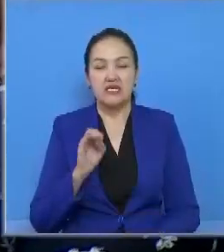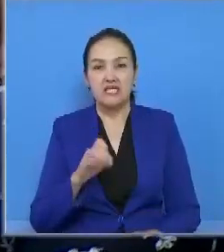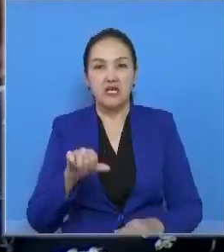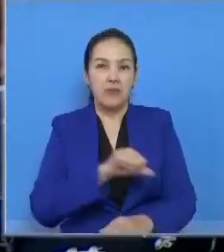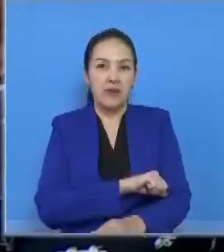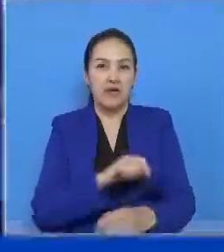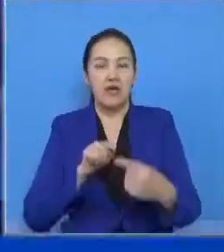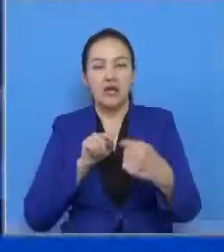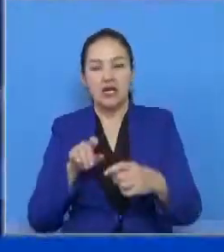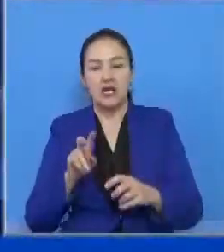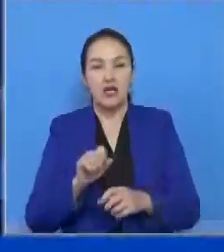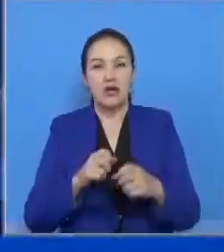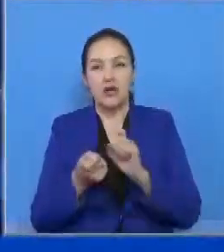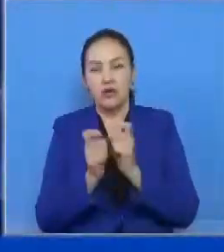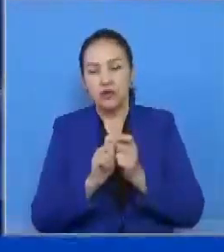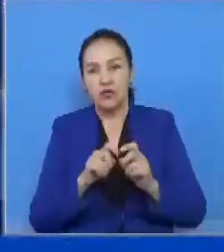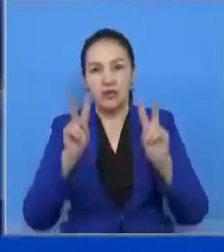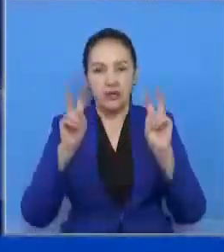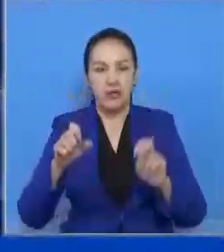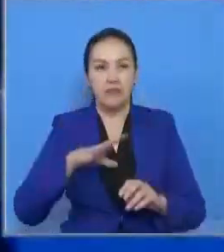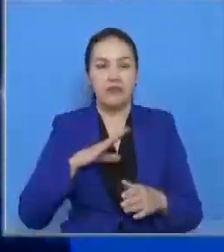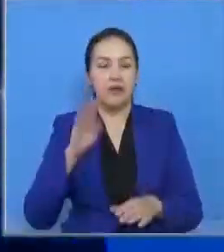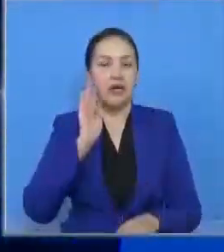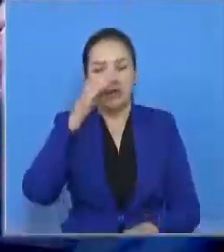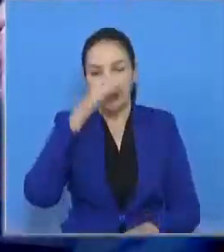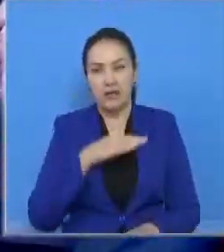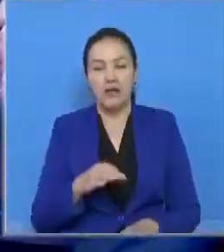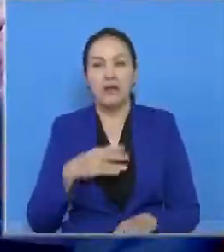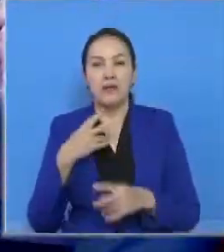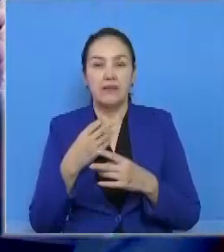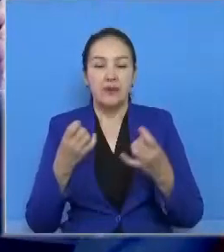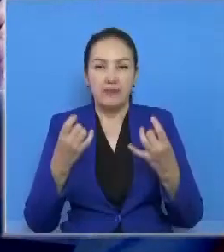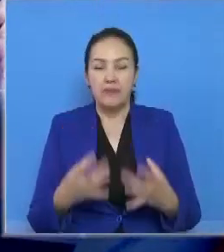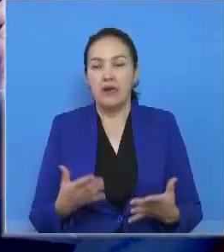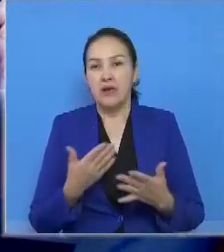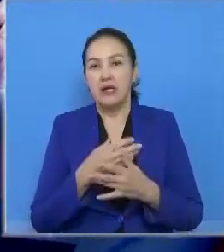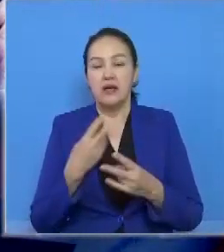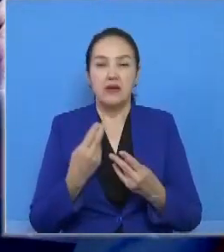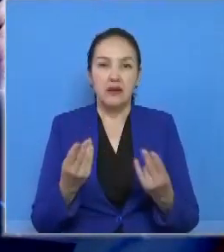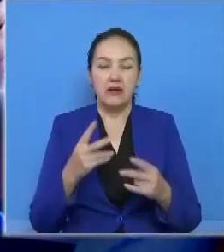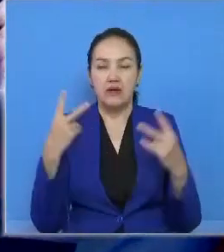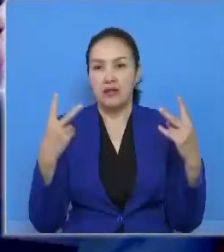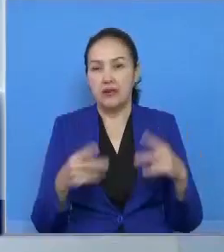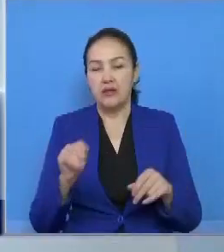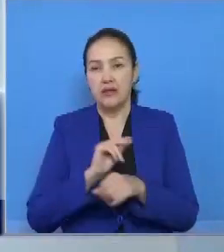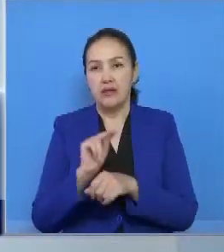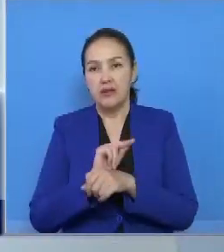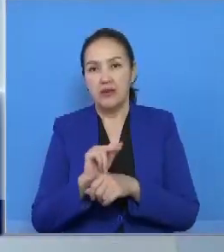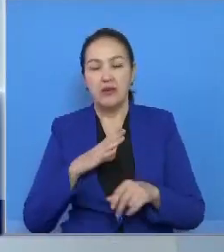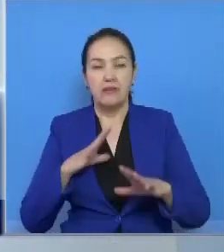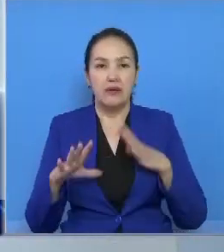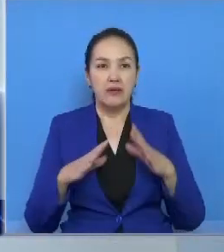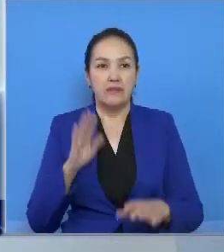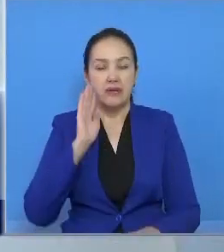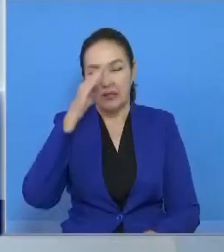есірткіге қарсы күрес тақырыбы да өзекті болды. Ата-аналарға баламен еркін қарым-қатынас орната отырып, тәрбиелеу тетіктері түсіндірілді. Қазіргі